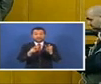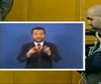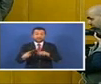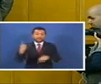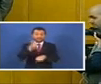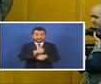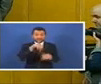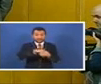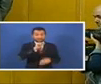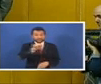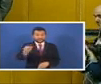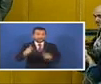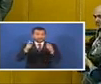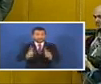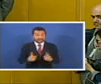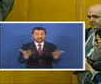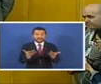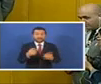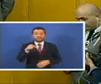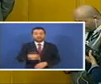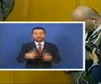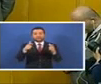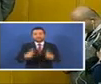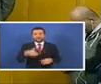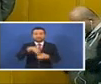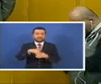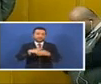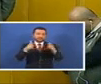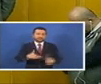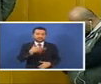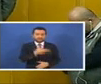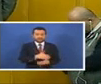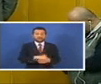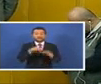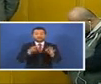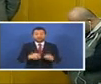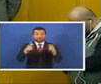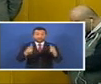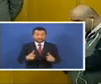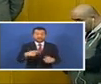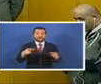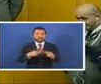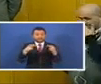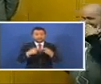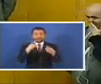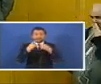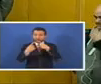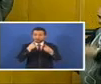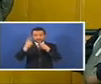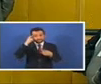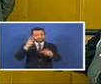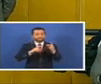gönderilmiş milletvekillerimizin yeri burasıdır, meclistir ve bu zeminde tartışarak,